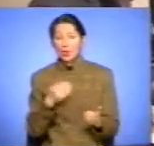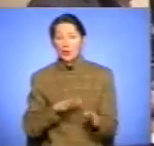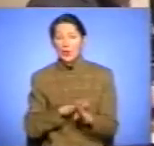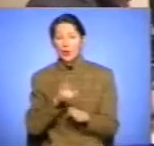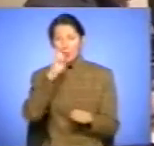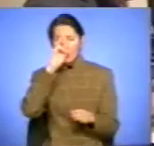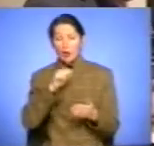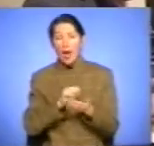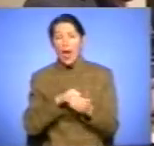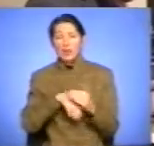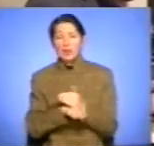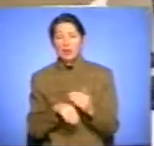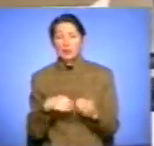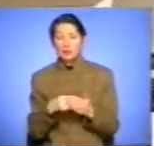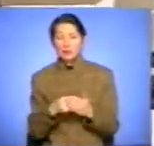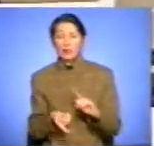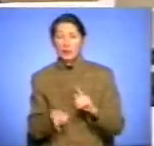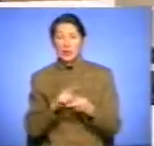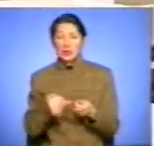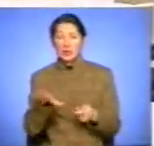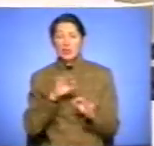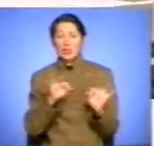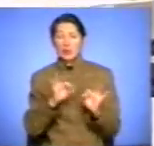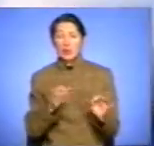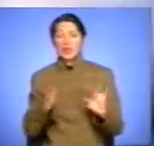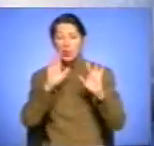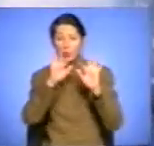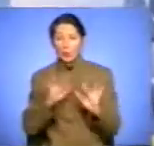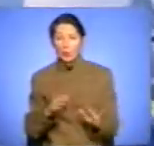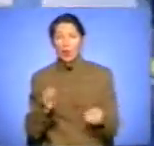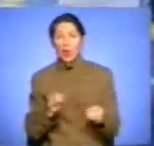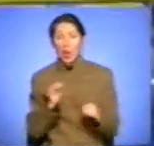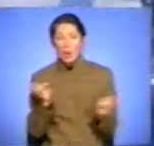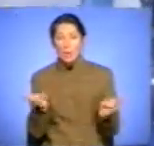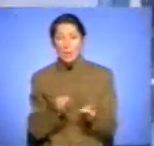на перенесення усієї інформації в електронний вигляд потрібні додаткові кошти